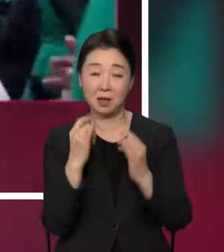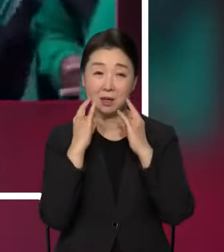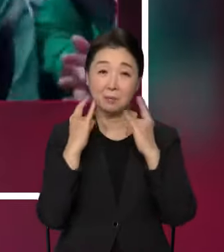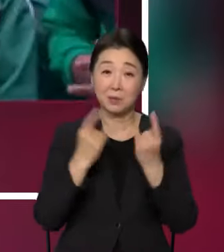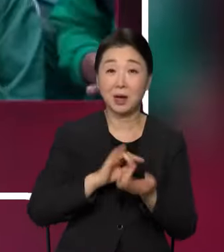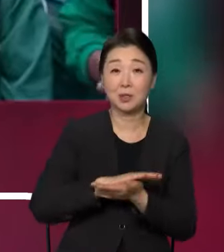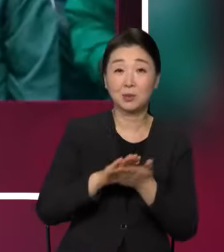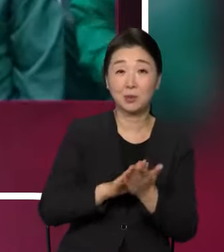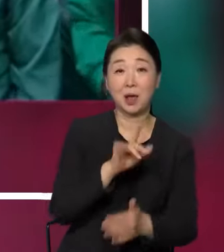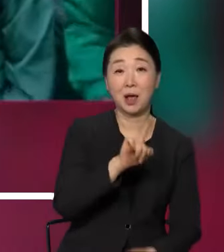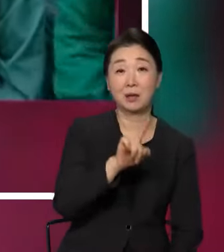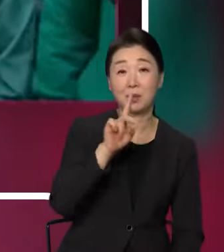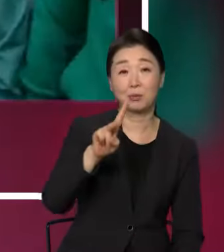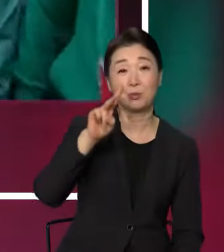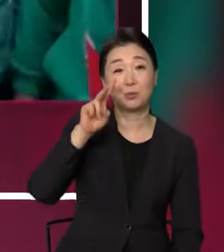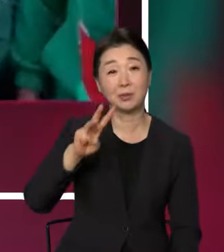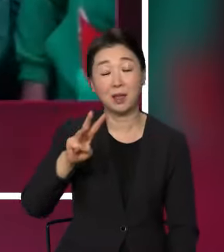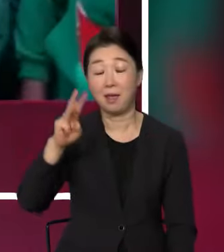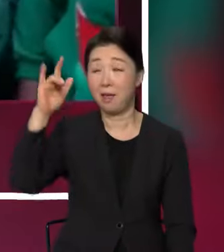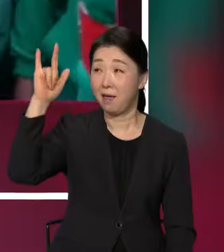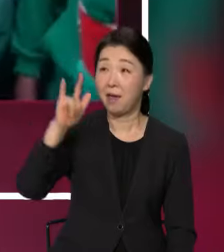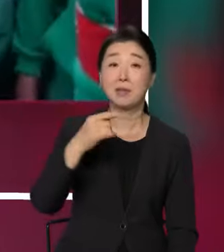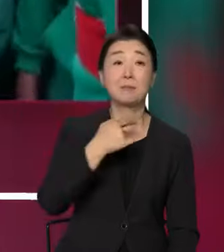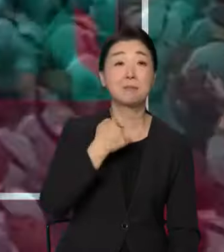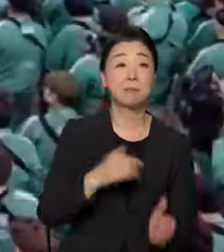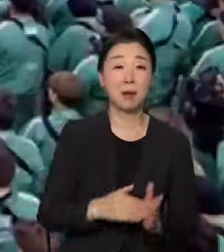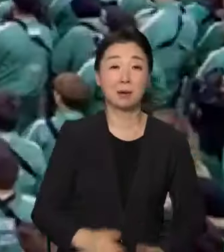놀이 하나 둘 셋 햇님을 했습니다.